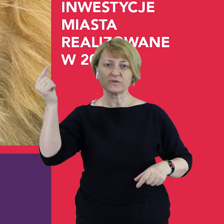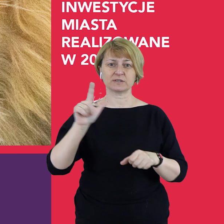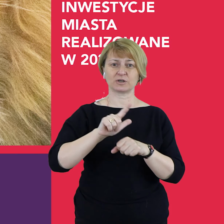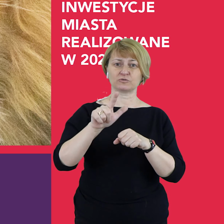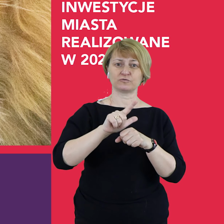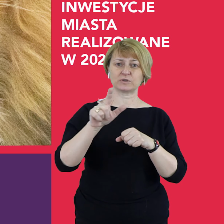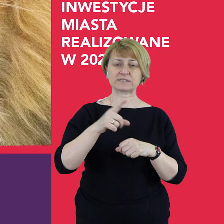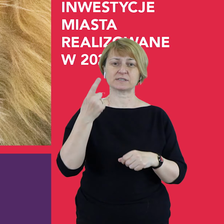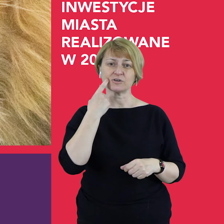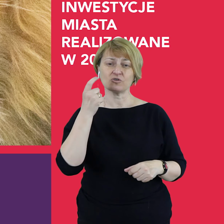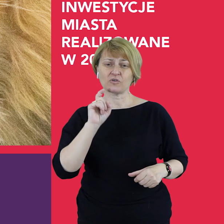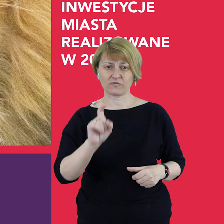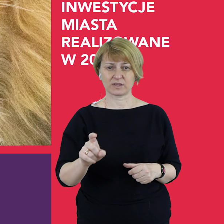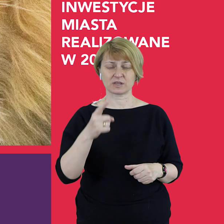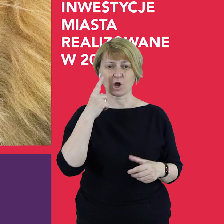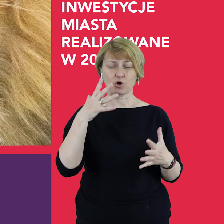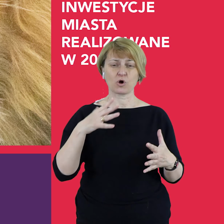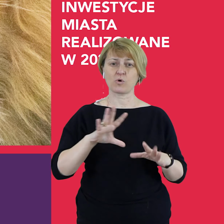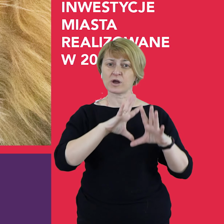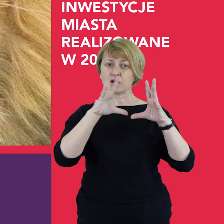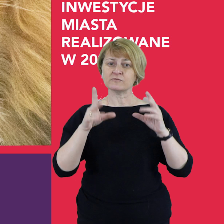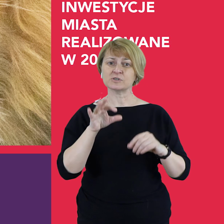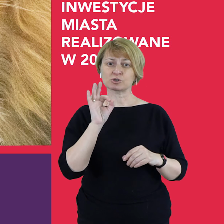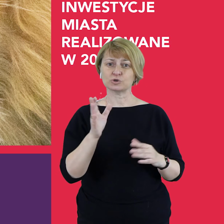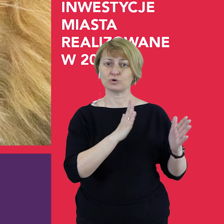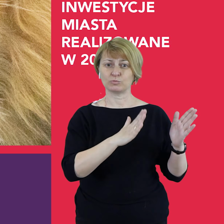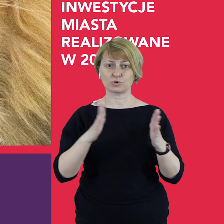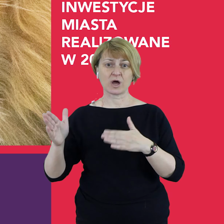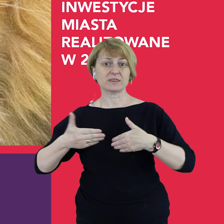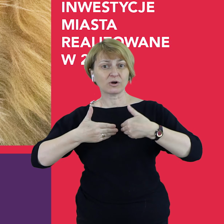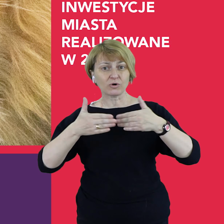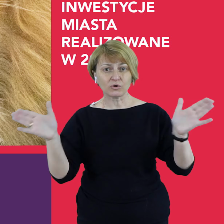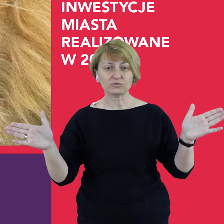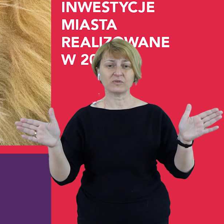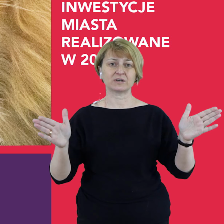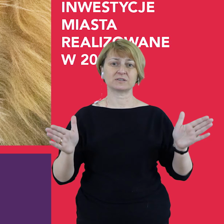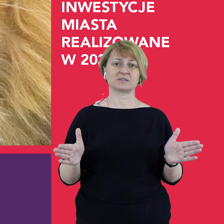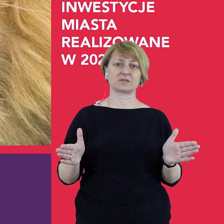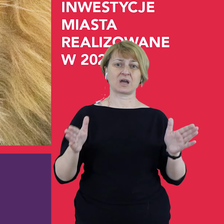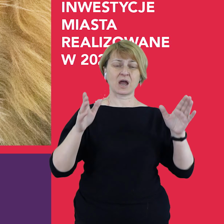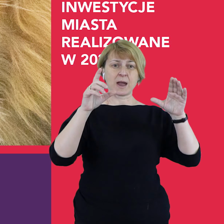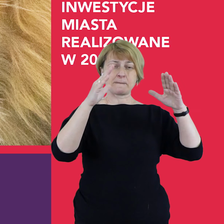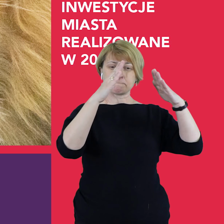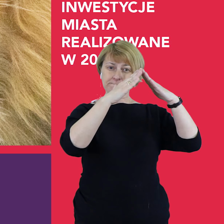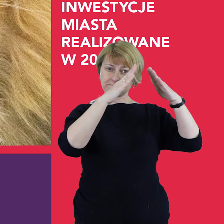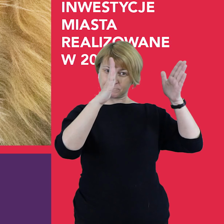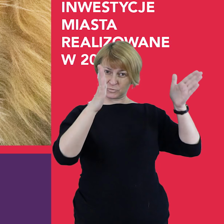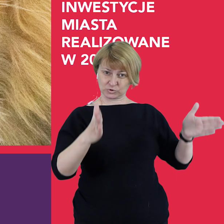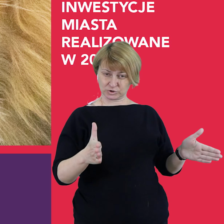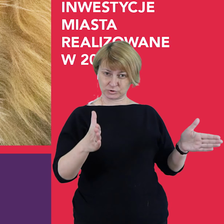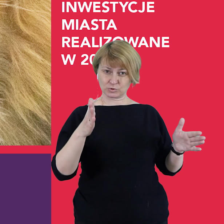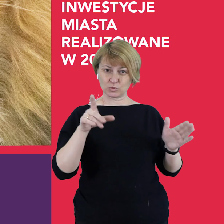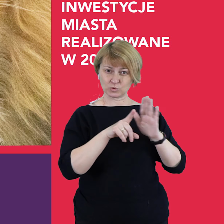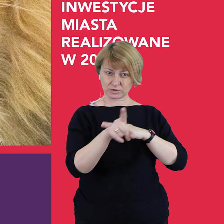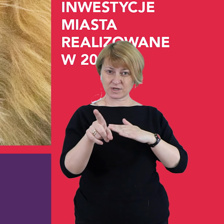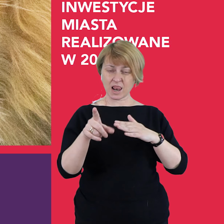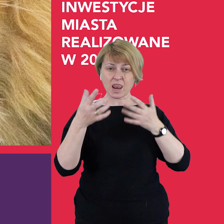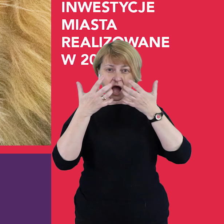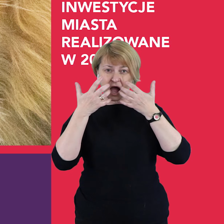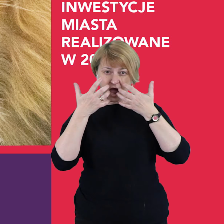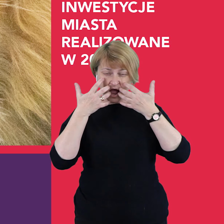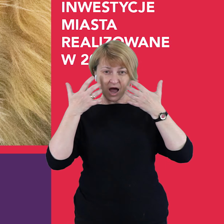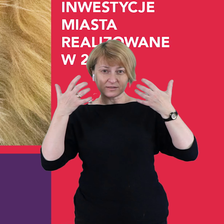po świętach w okolicach 12 kwietnia, jak wszystko się dobrze ułoży, na otwarcie pawilonu z